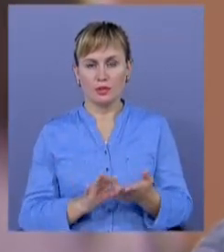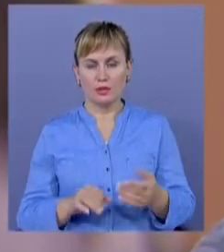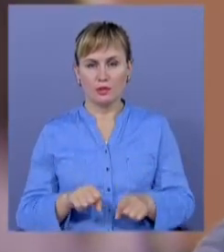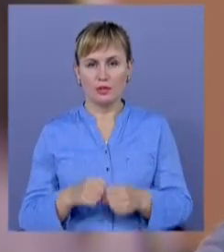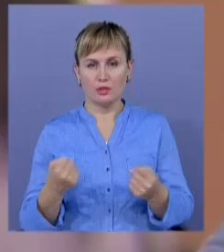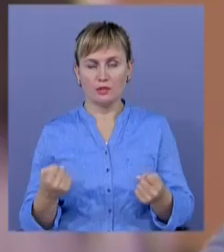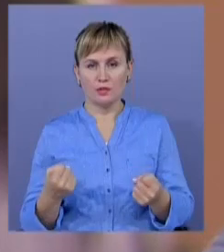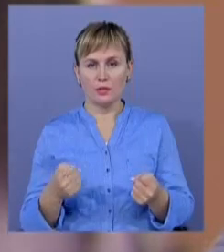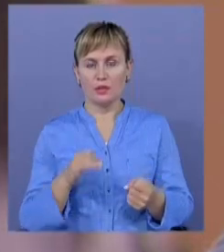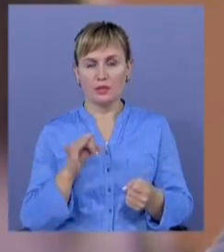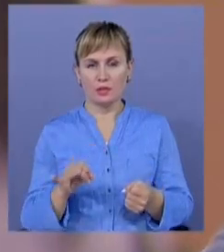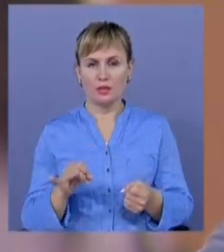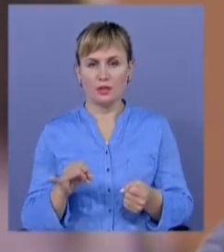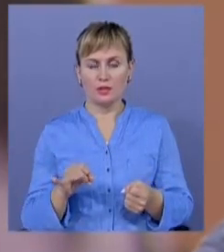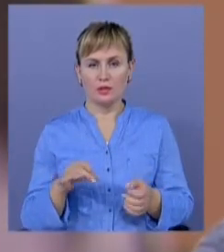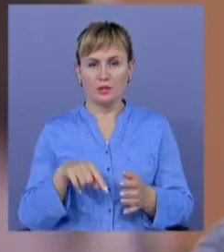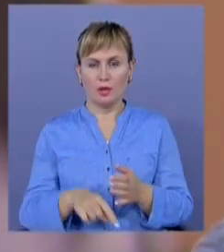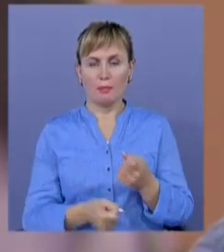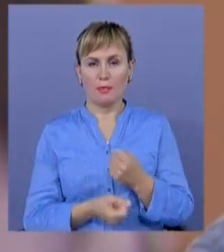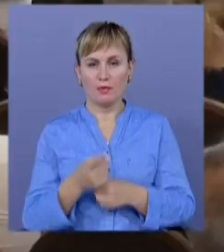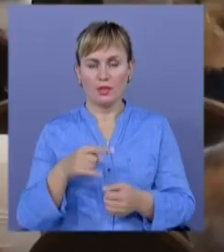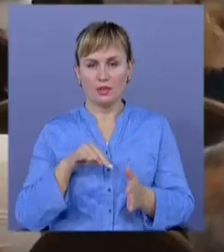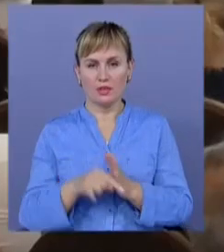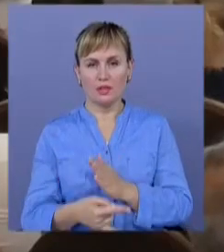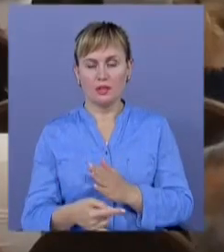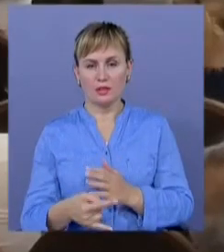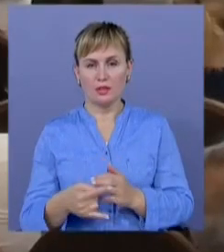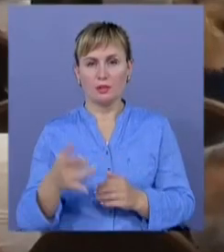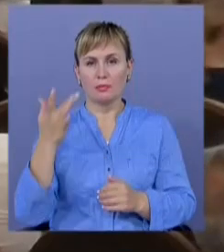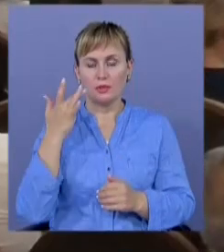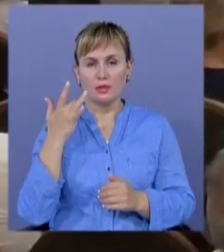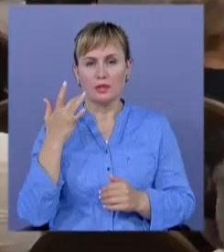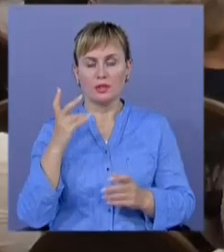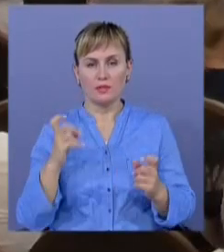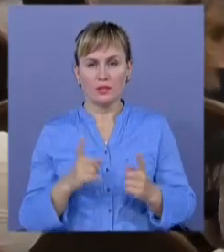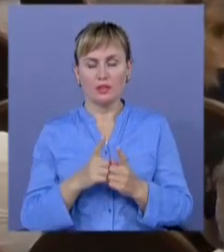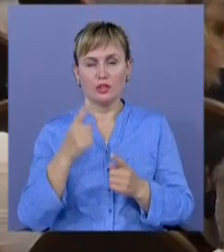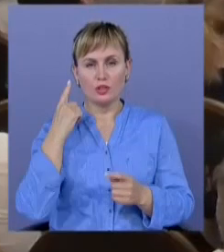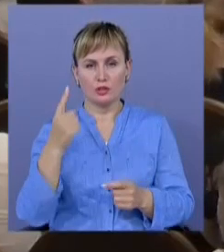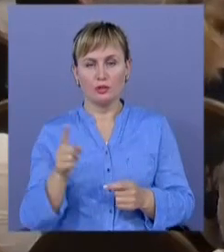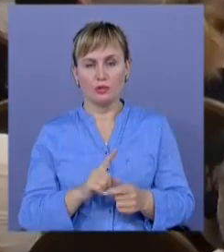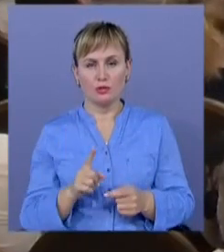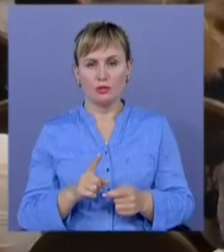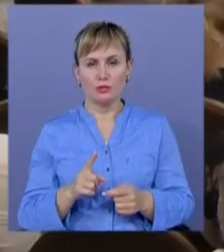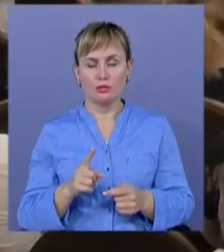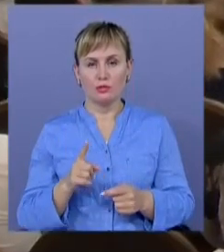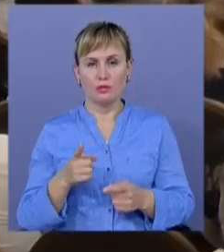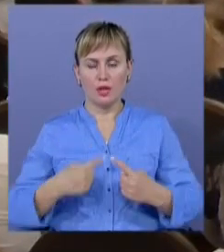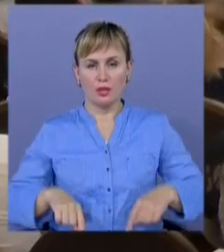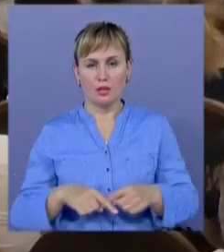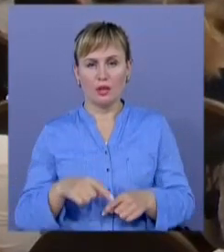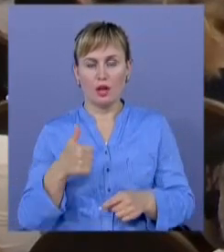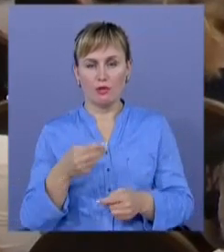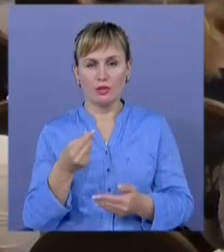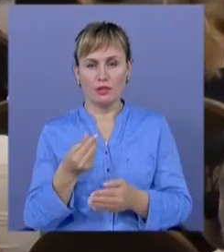и в ней появляются дыры. Каждый раз на встрече слышу, что нерадивые подрядчики, хорошие